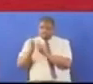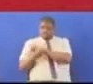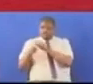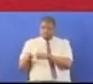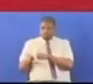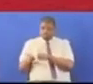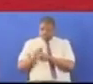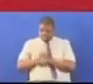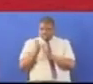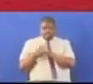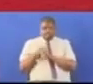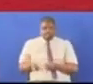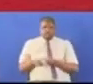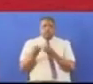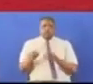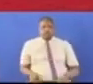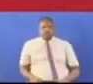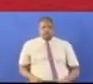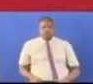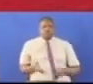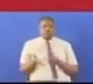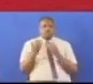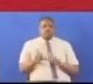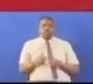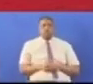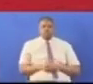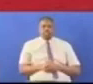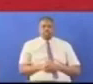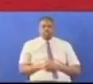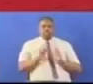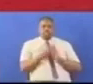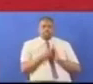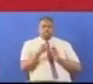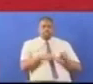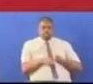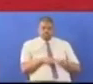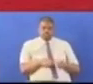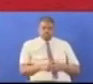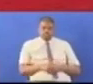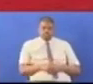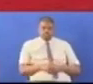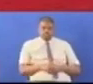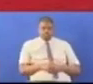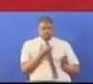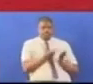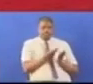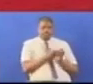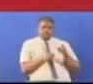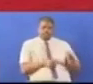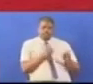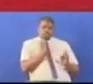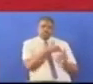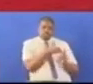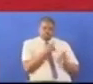lengo la kutoa tafsiri na kuwezesha yale masharti ya kimkataba ambayo tumeshaingia. Na mapendekezo haya ni kwa